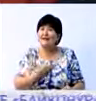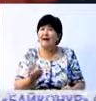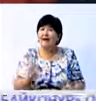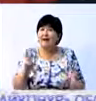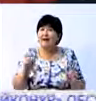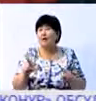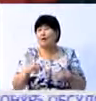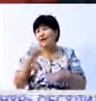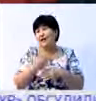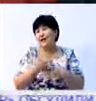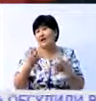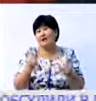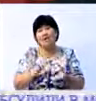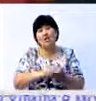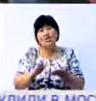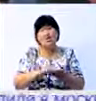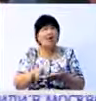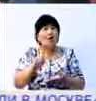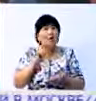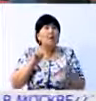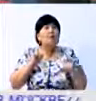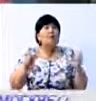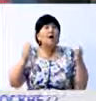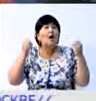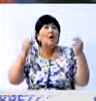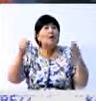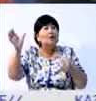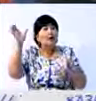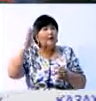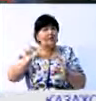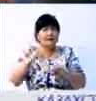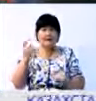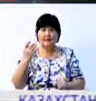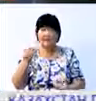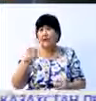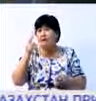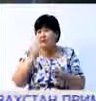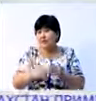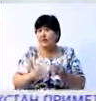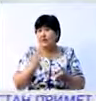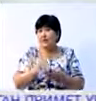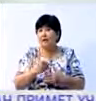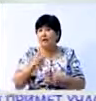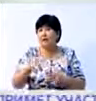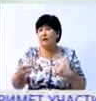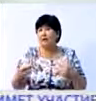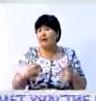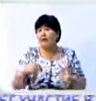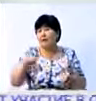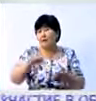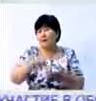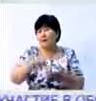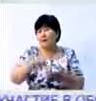пройдут тематические дни чистоты, молодежи, спорта, культуры, образования, сельского хозяйства. В завершении состоится гала-концерт с участием звезд казахстанской эстрады.